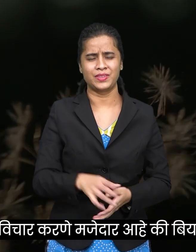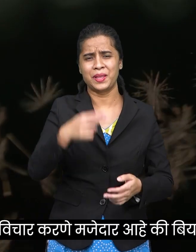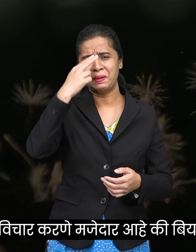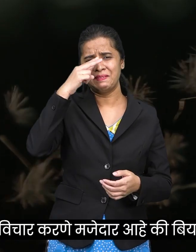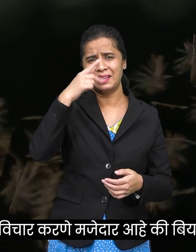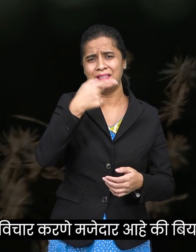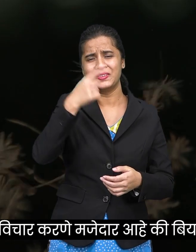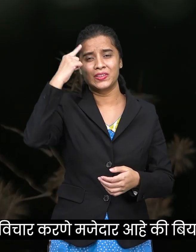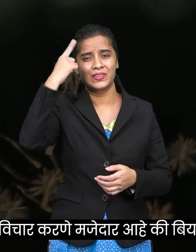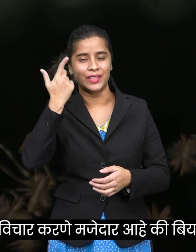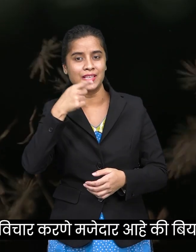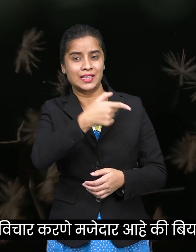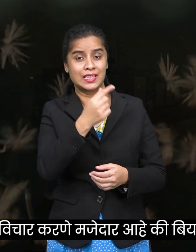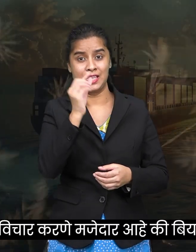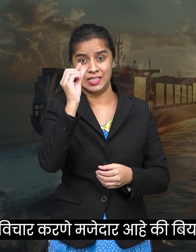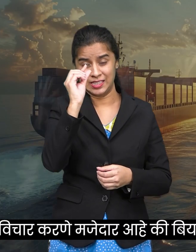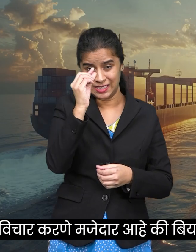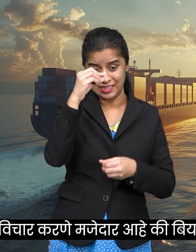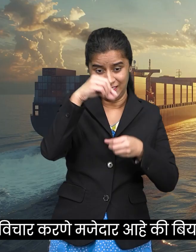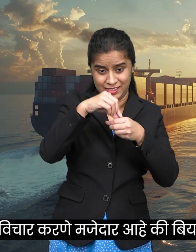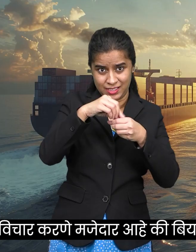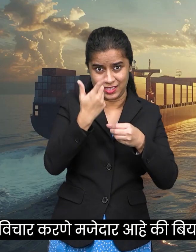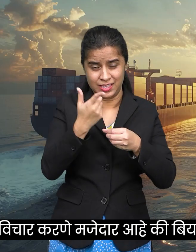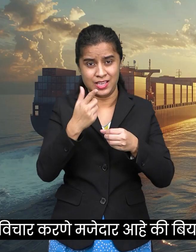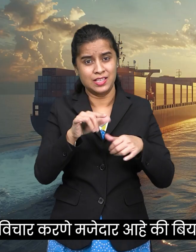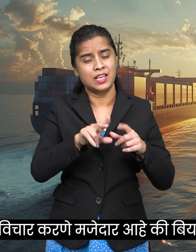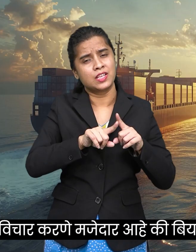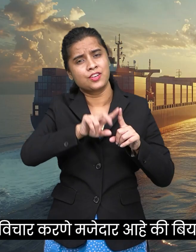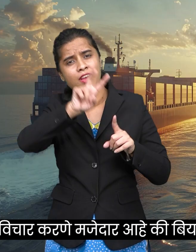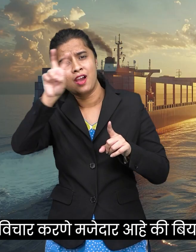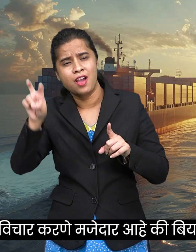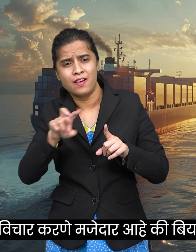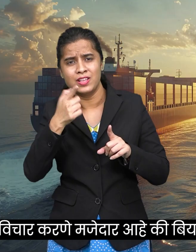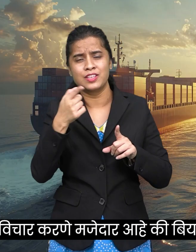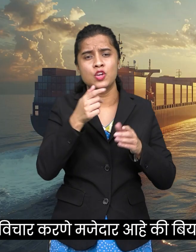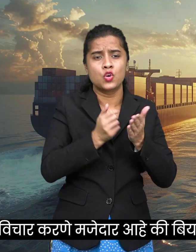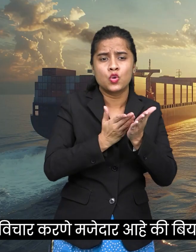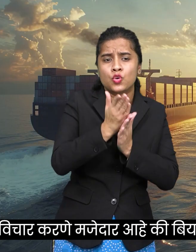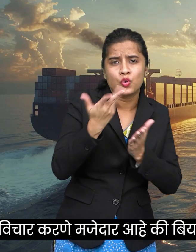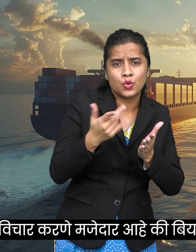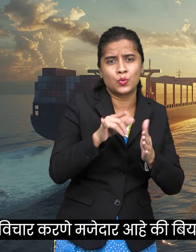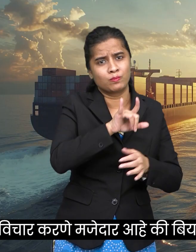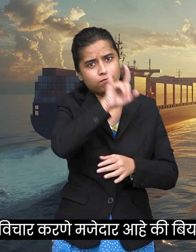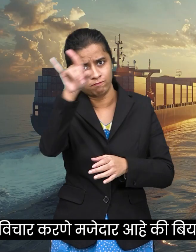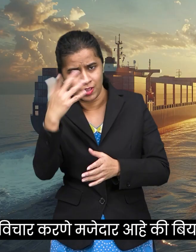हे विचार करणे मजेदार आहे की बिया देखील विमाने आणि जहाजांमधून प्रवास करतात.